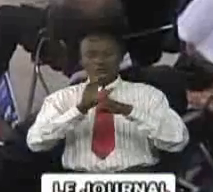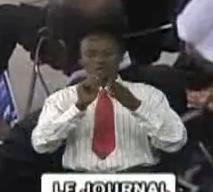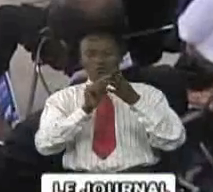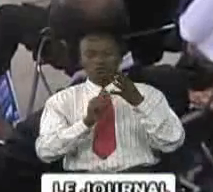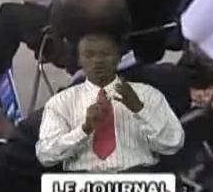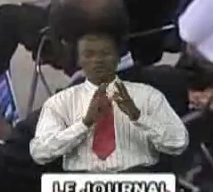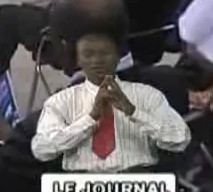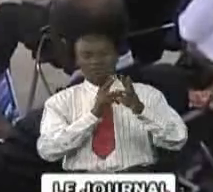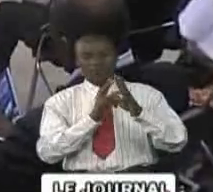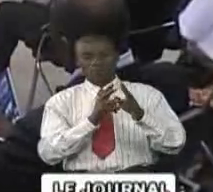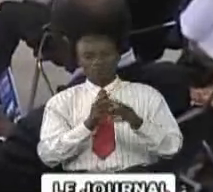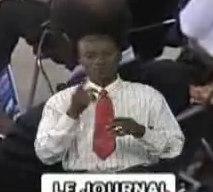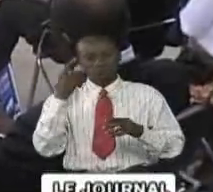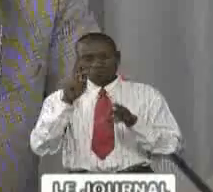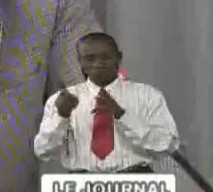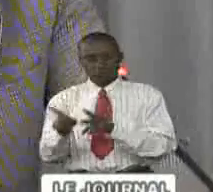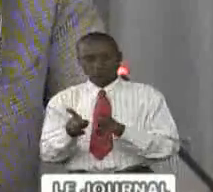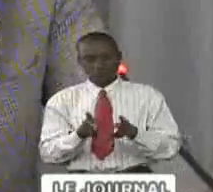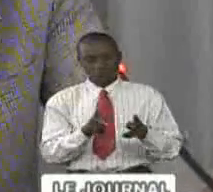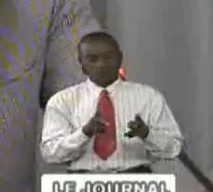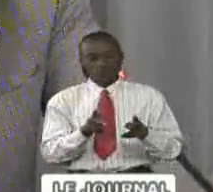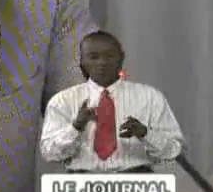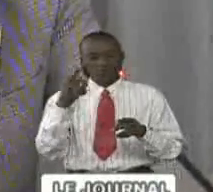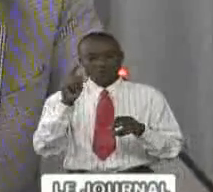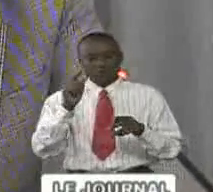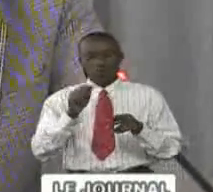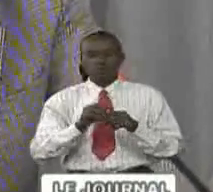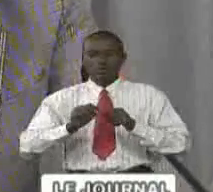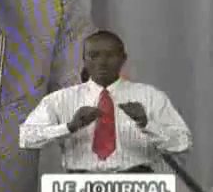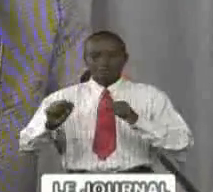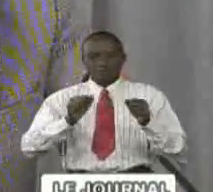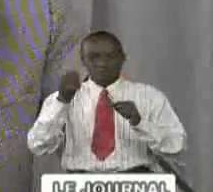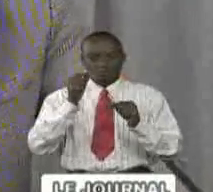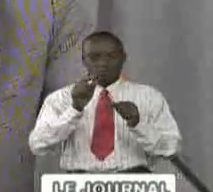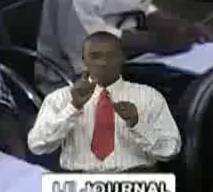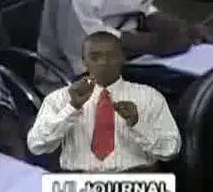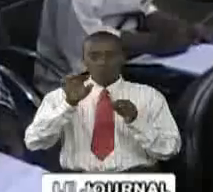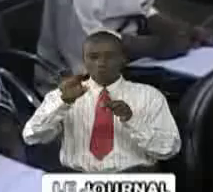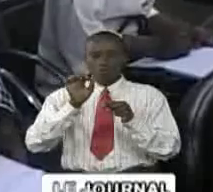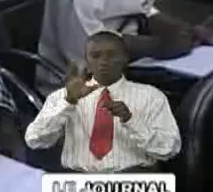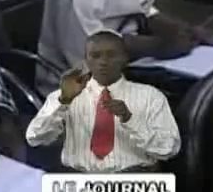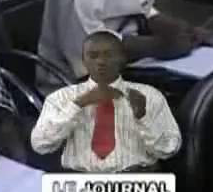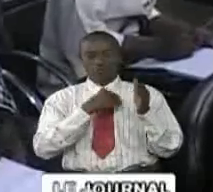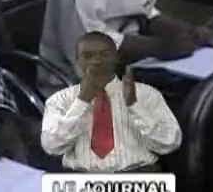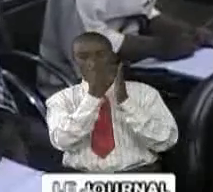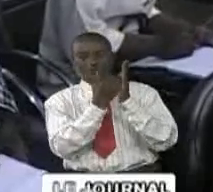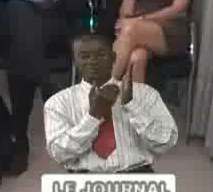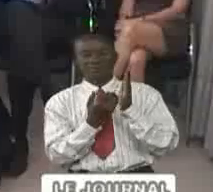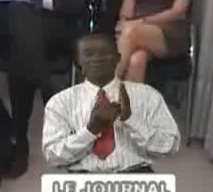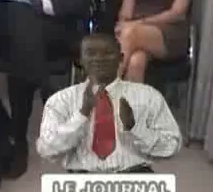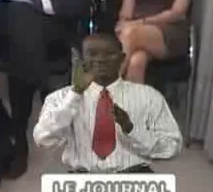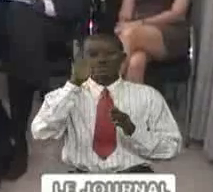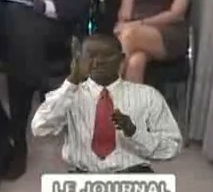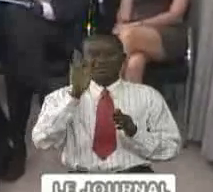analysant l'ensemble du processus de ces concours de recrutement. En effet, sur un total des 547 dossiers